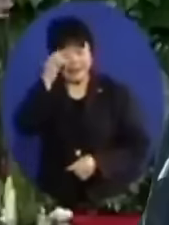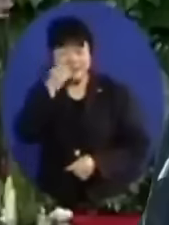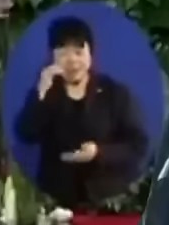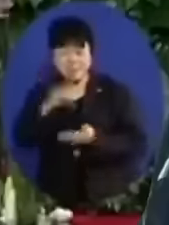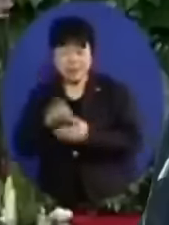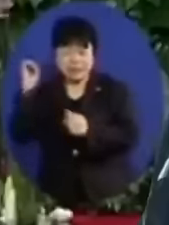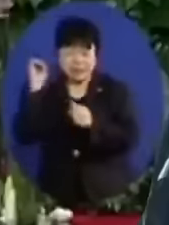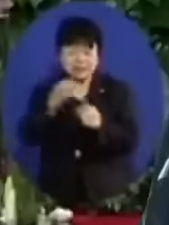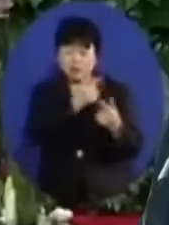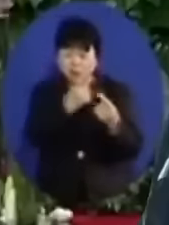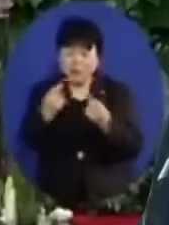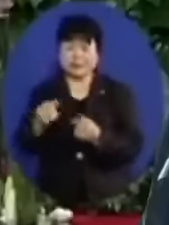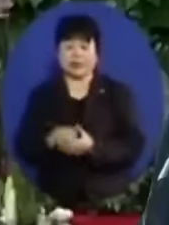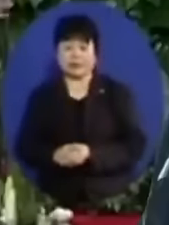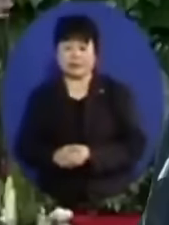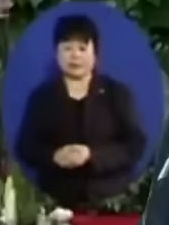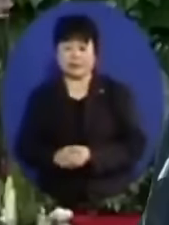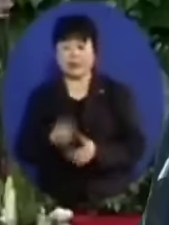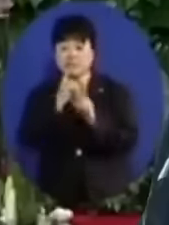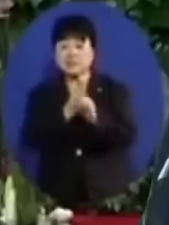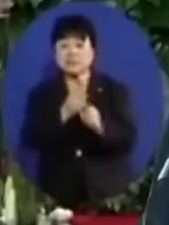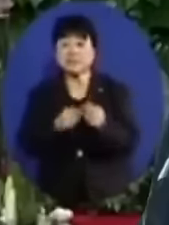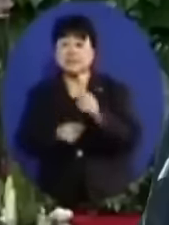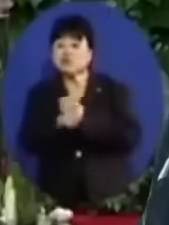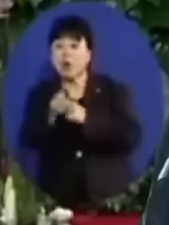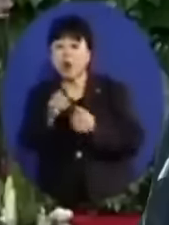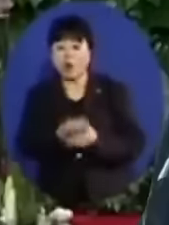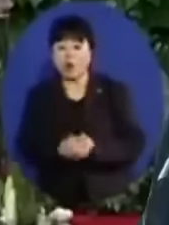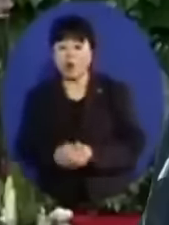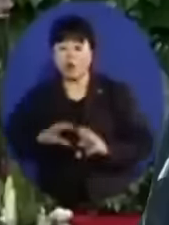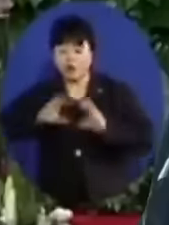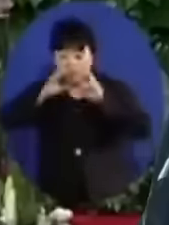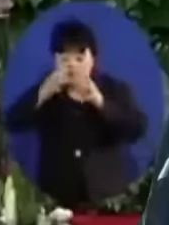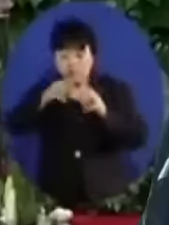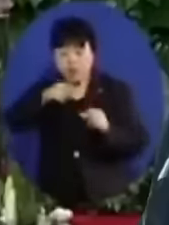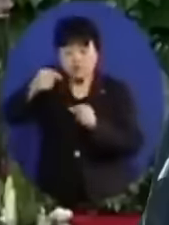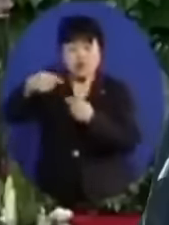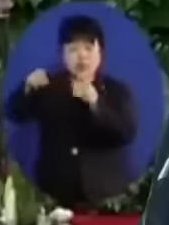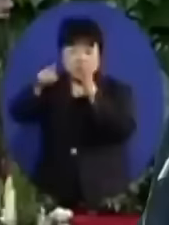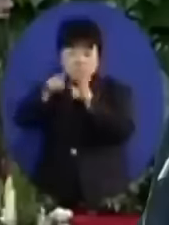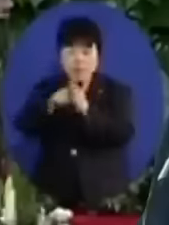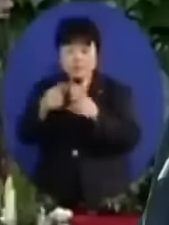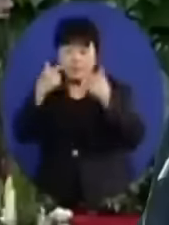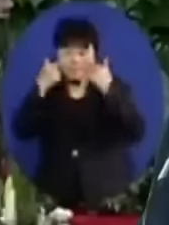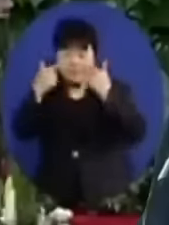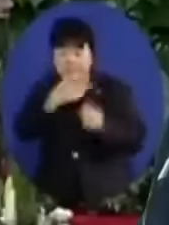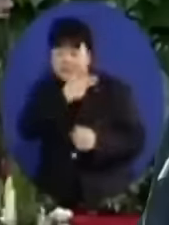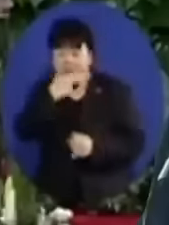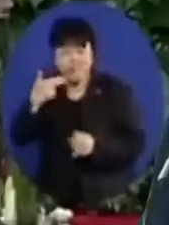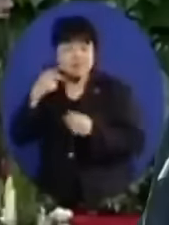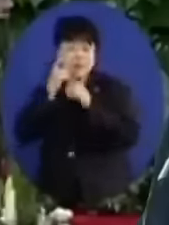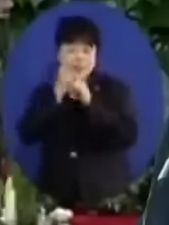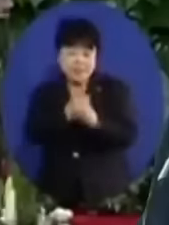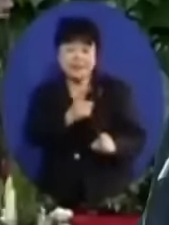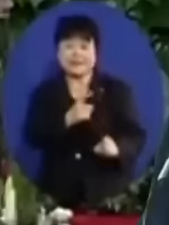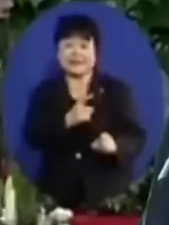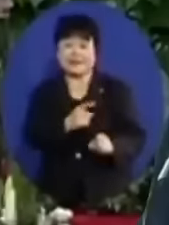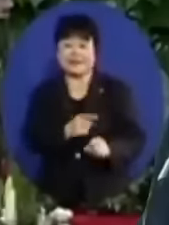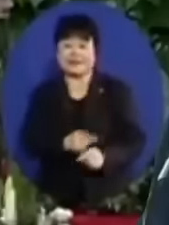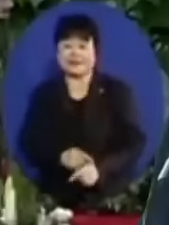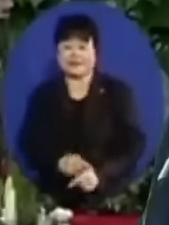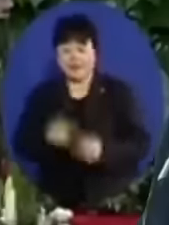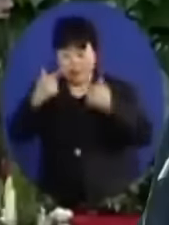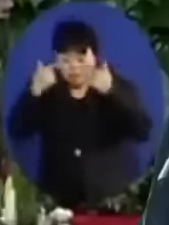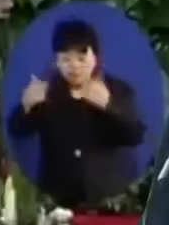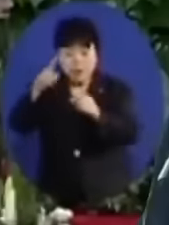같은 상황에서 간디가 승리할 수 있던 것은 국가를 구원하기 위해서 반드시 영국을 이겨야 한다는